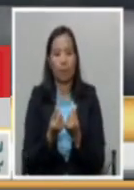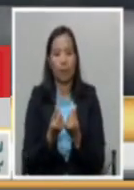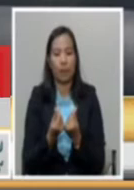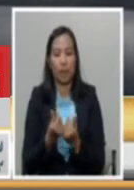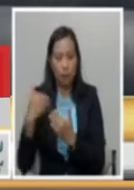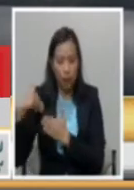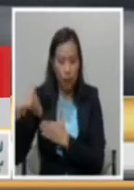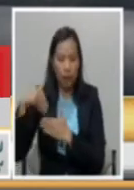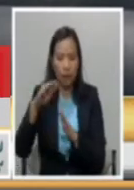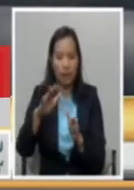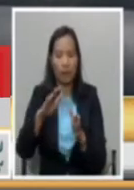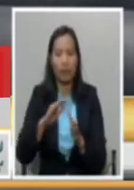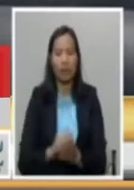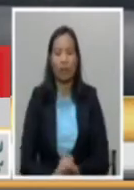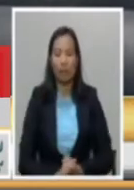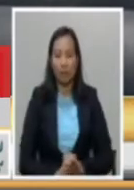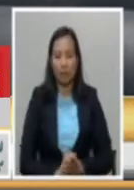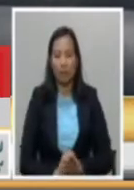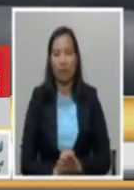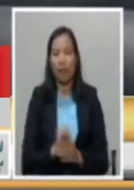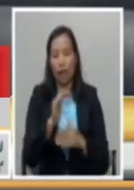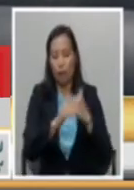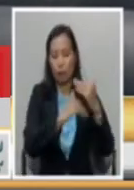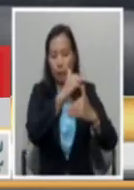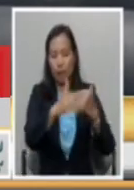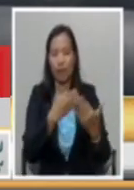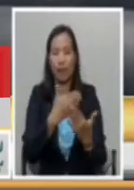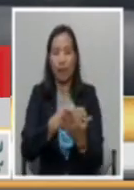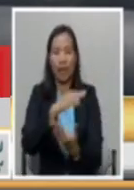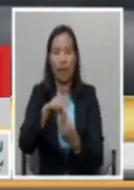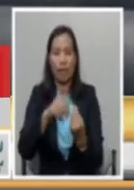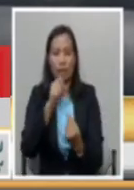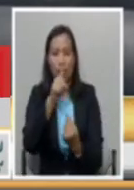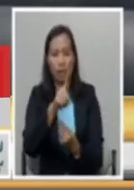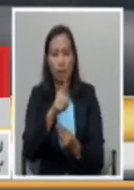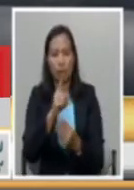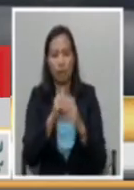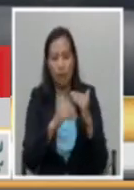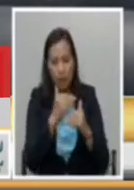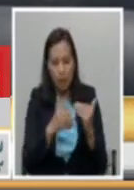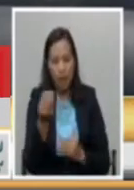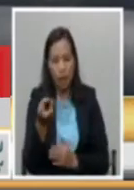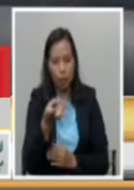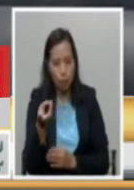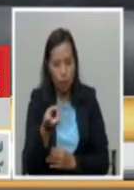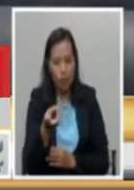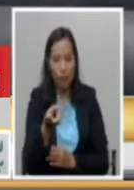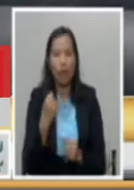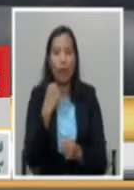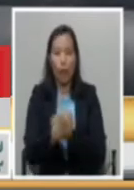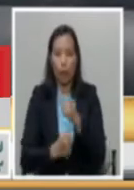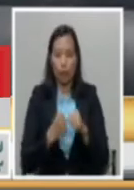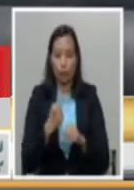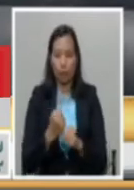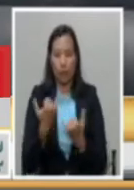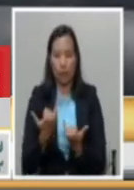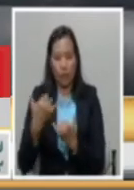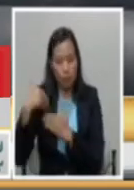ส่งออกอัตราการเจริญเติบโตทางเศรษฐกิจมันถดถอยมีการคาดการณ์ว่าปีนี้เราส่ง